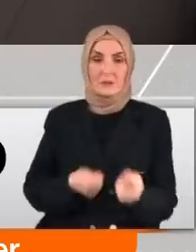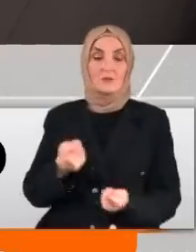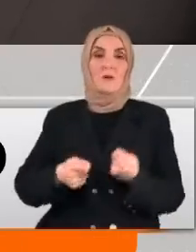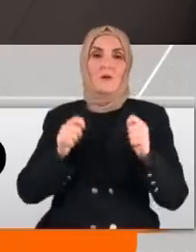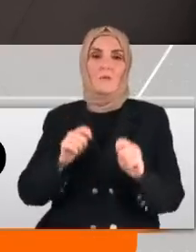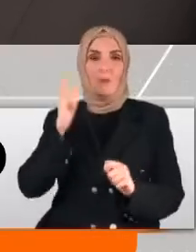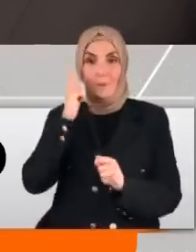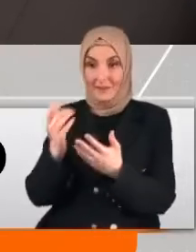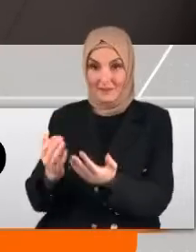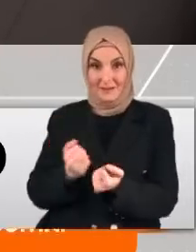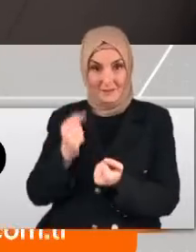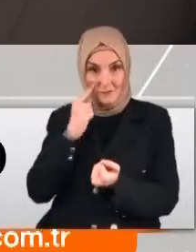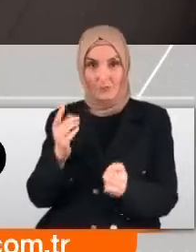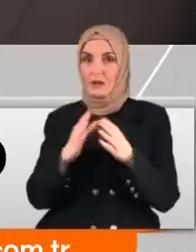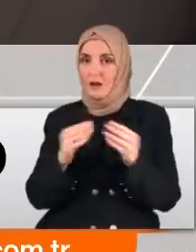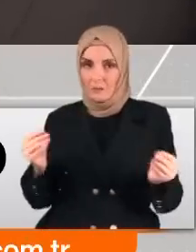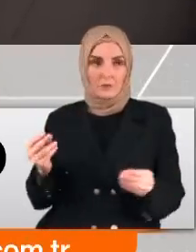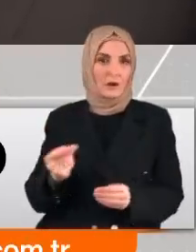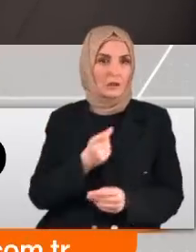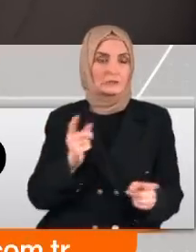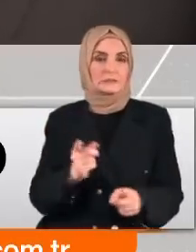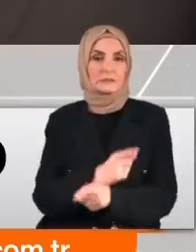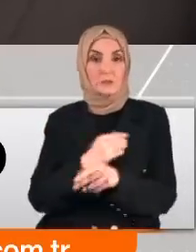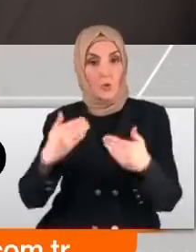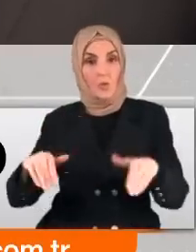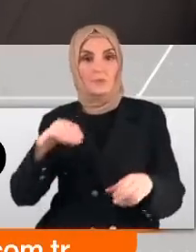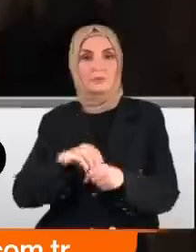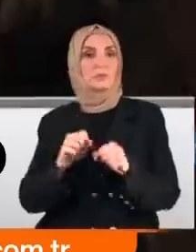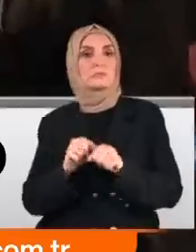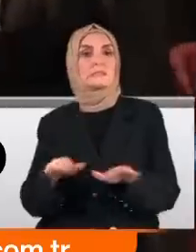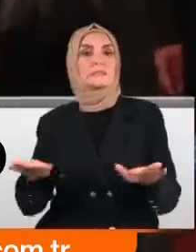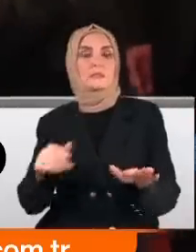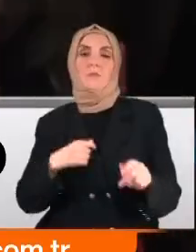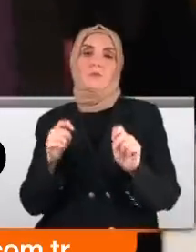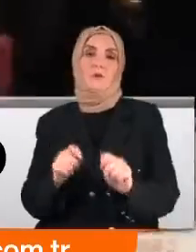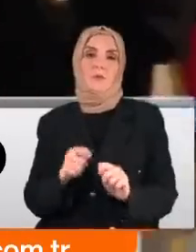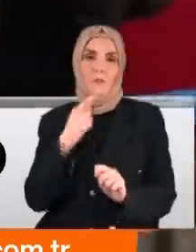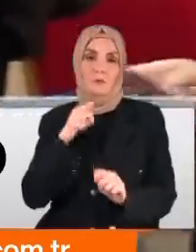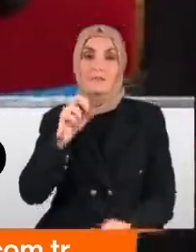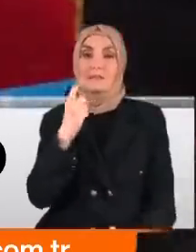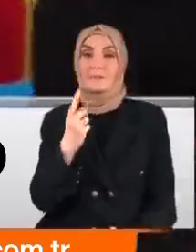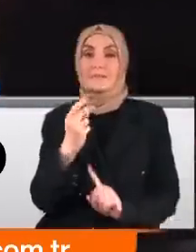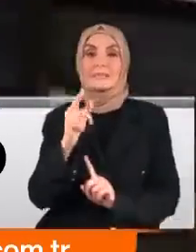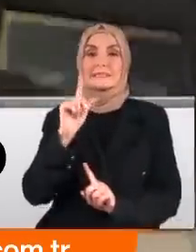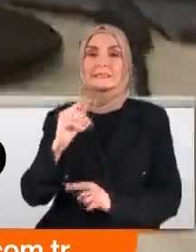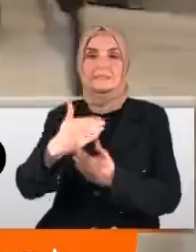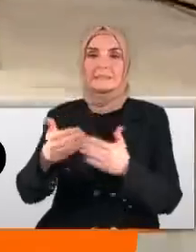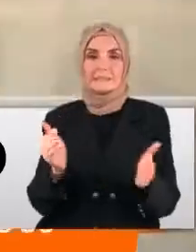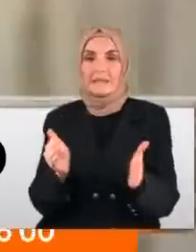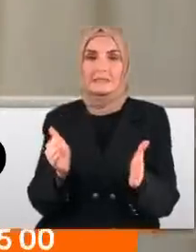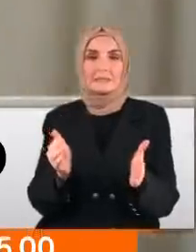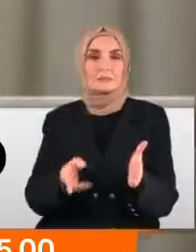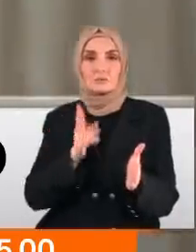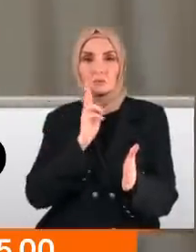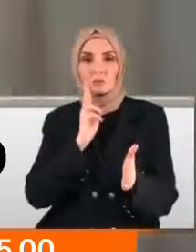üzerinden kayıp kaçakları önleyecek bir mekanizmanın gereğini ortaya çıkartıyoruz. 81 ilden gelen tüm sandıklar AK Parti'nin